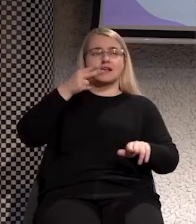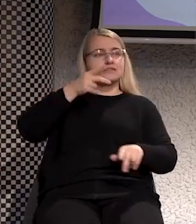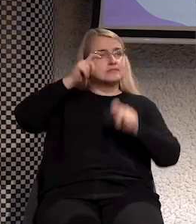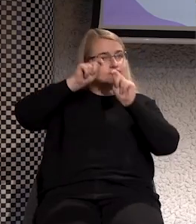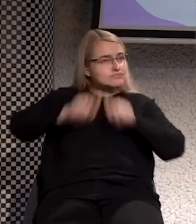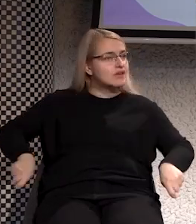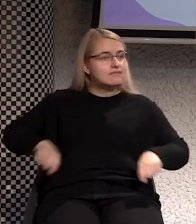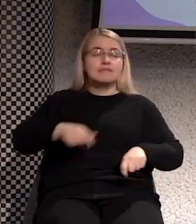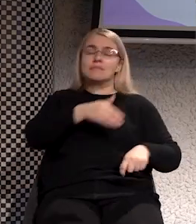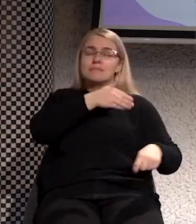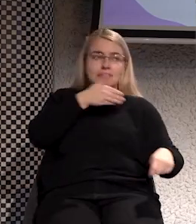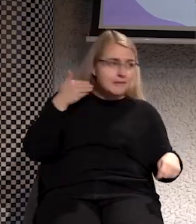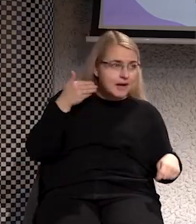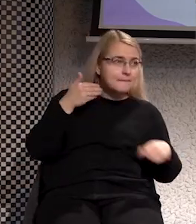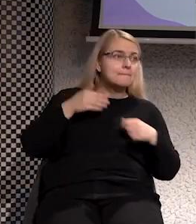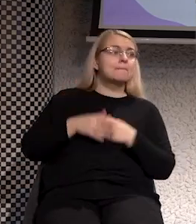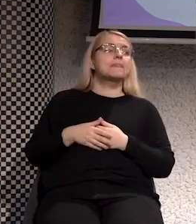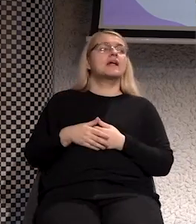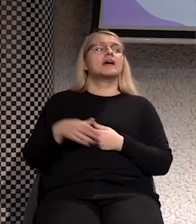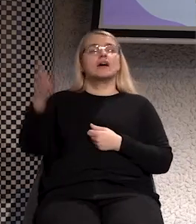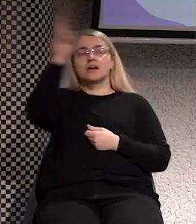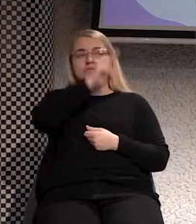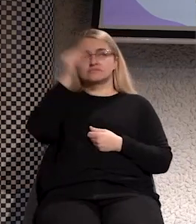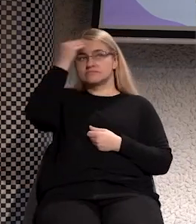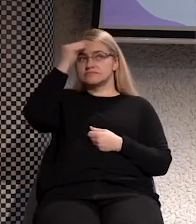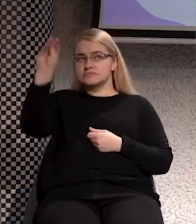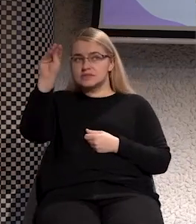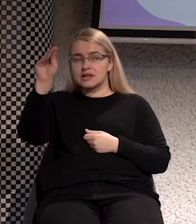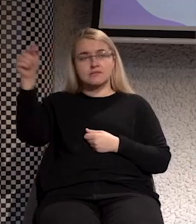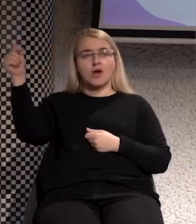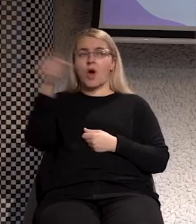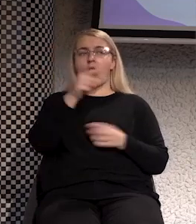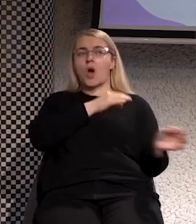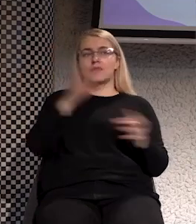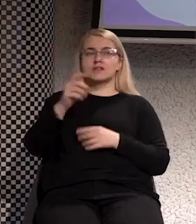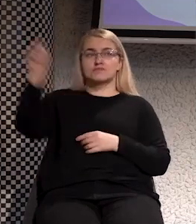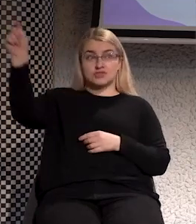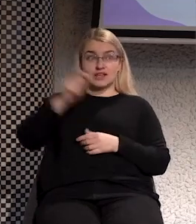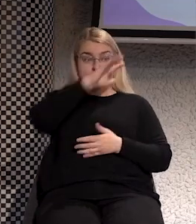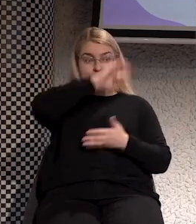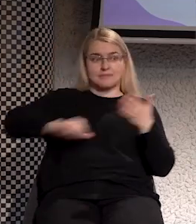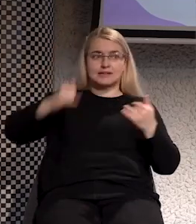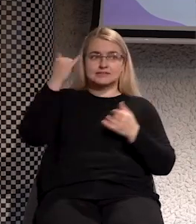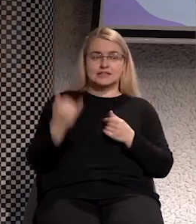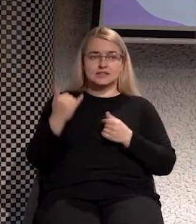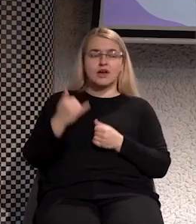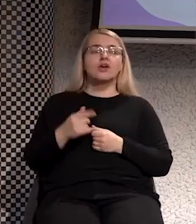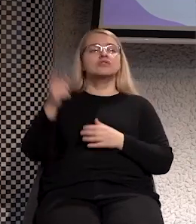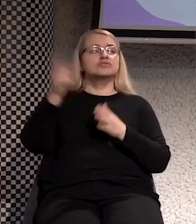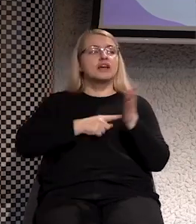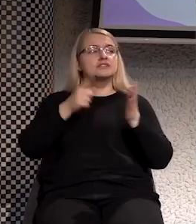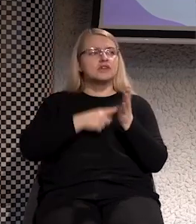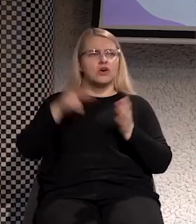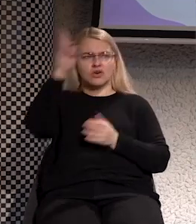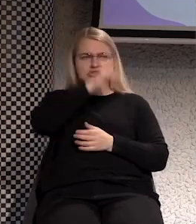by rodzic automatycznie jest informowany o tym i ma przyjechać do szkoły po dziecko. No i niejednokrotnie zdarza się tak, że rodzic